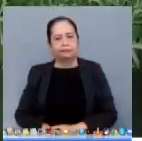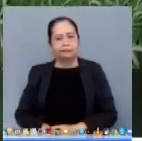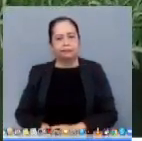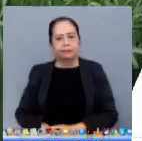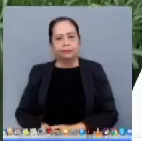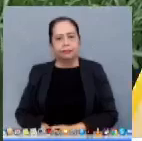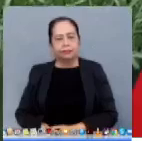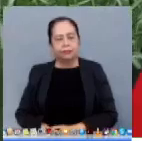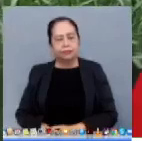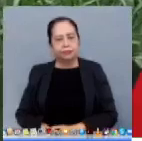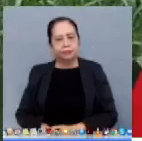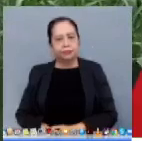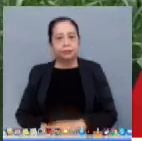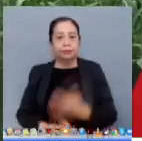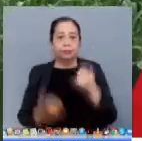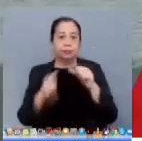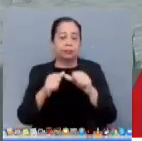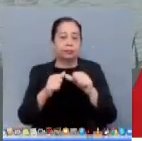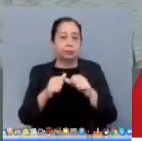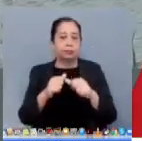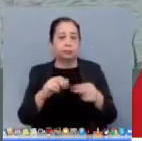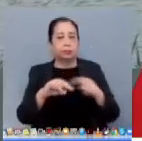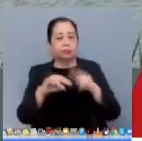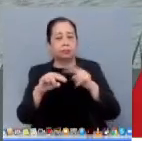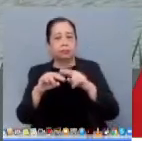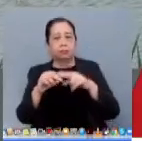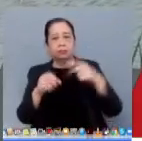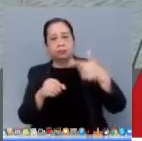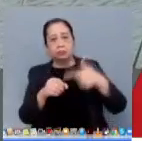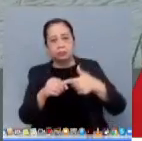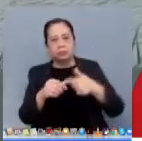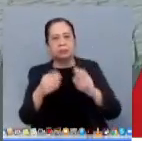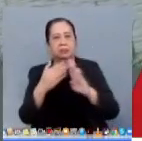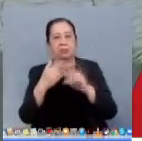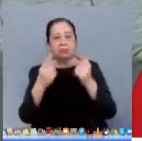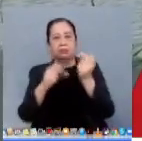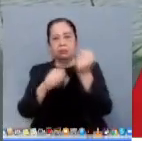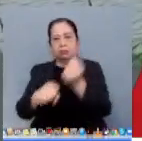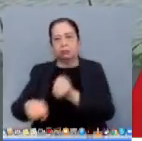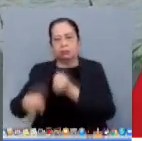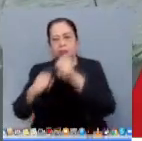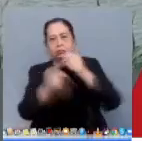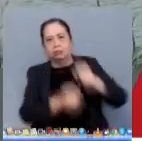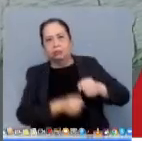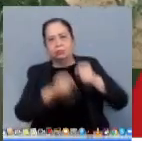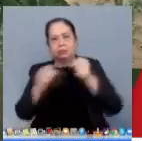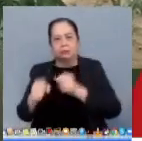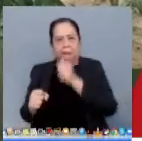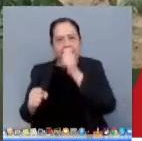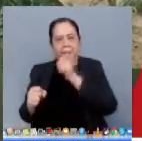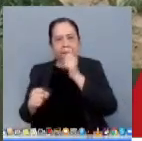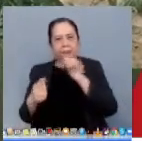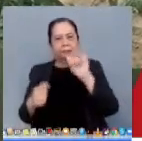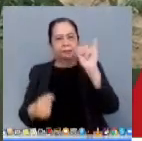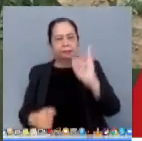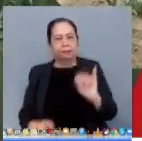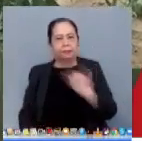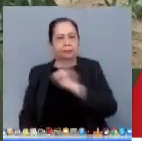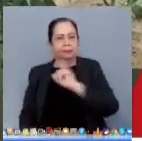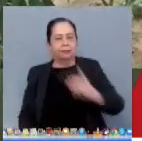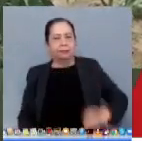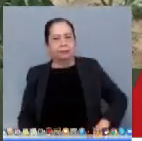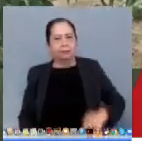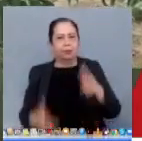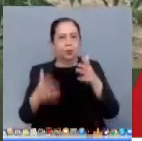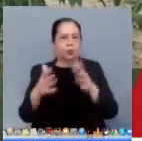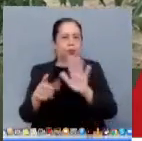Dahil sa patuloy na pagtaas ng presyo ng krudo, balik sa pagsasagwa ng mga mangingisda sa Ilagan City, Isabela. Paraan daw nila ito para